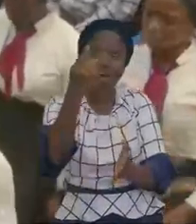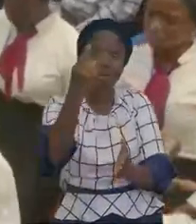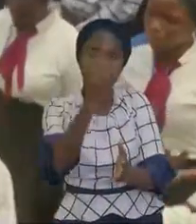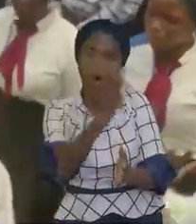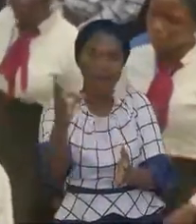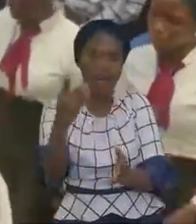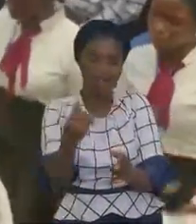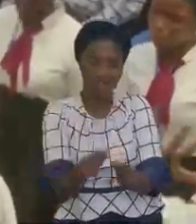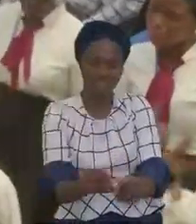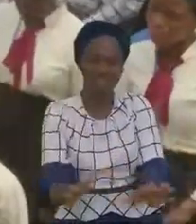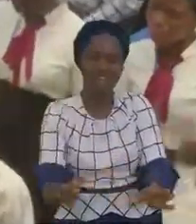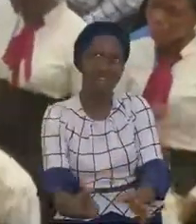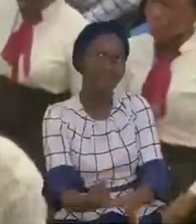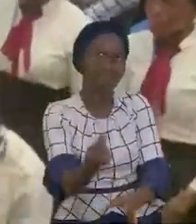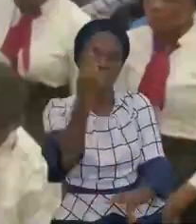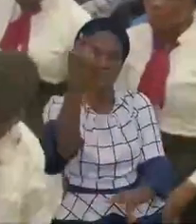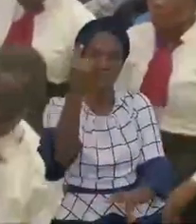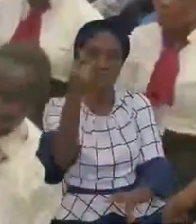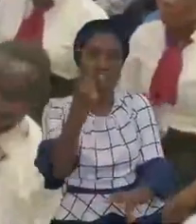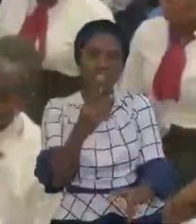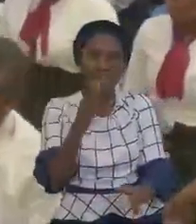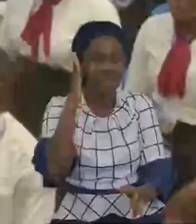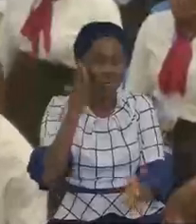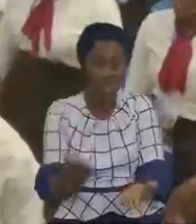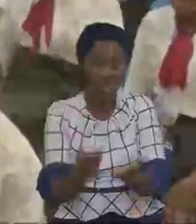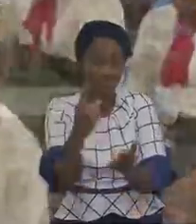t'élève de cette situation de déception.